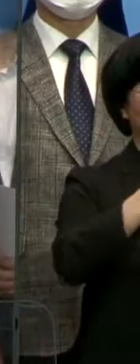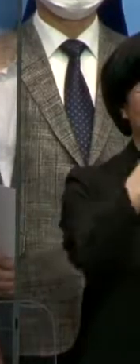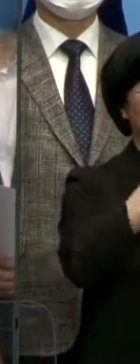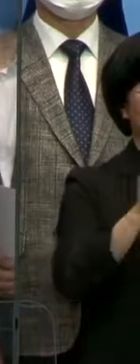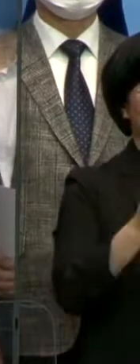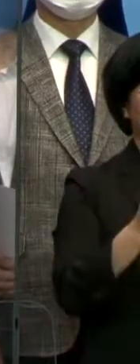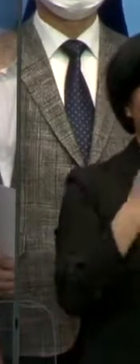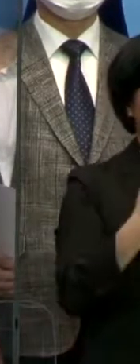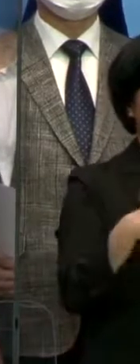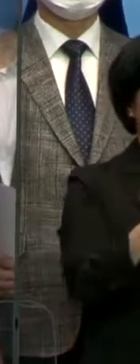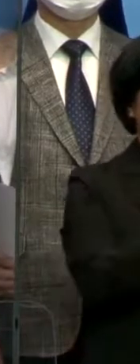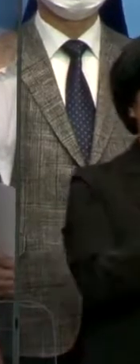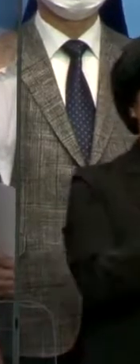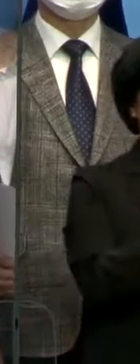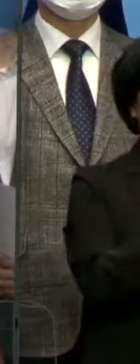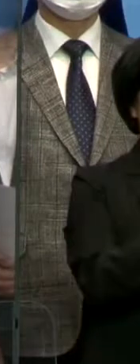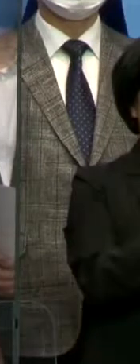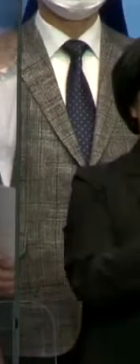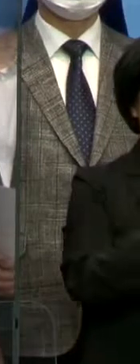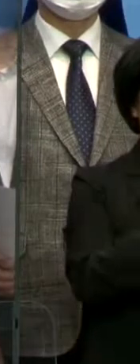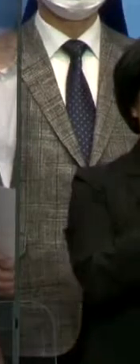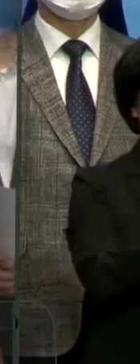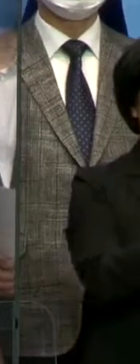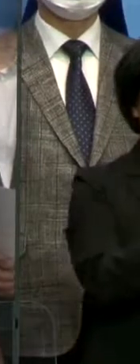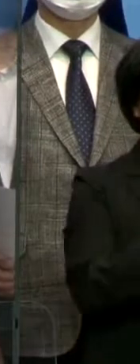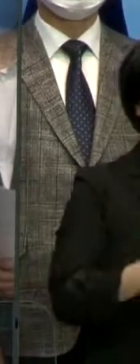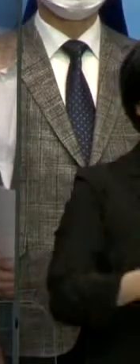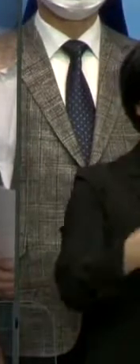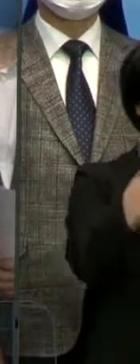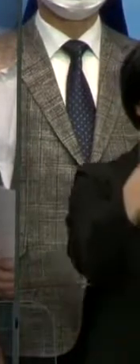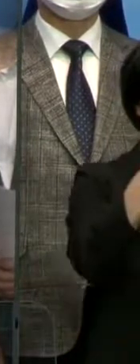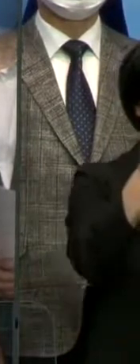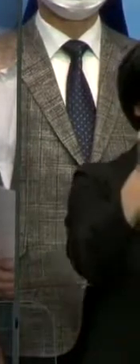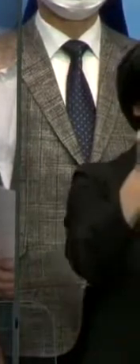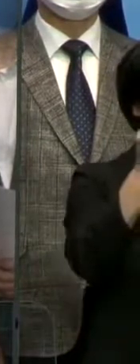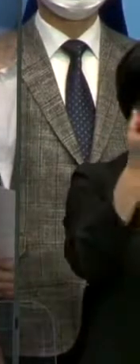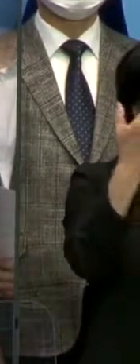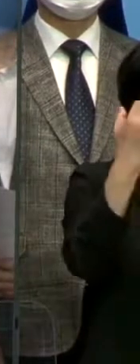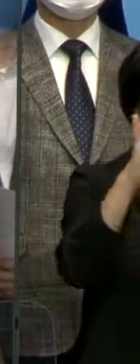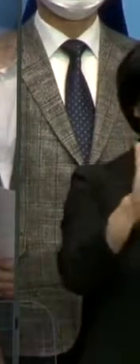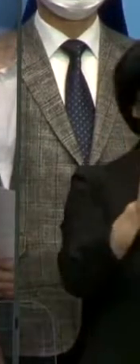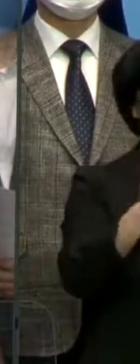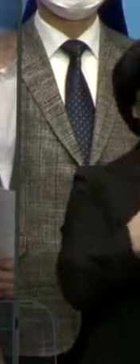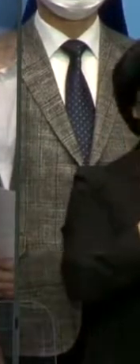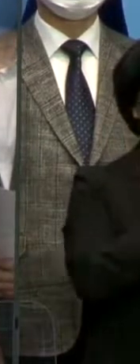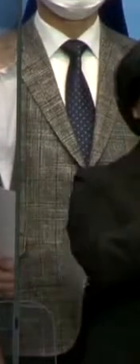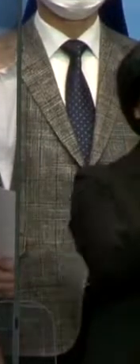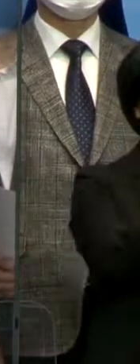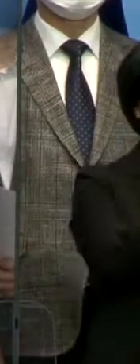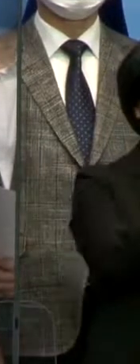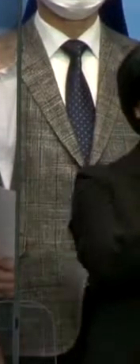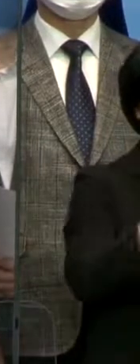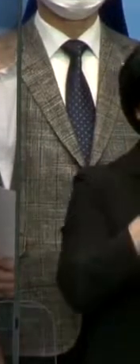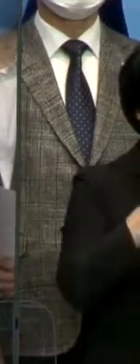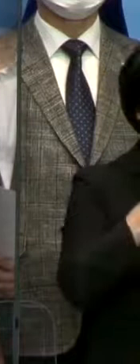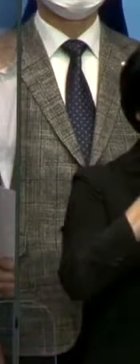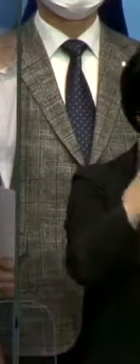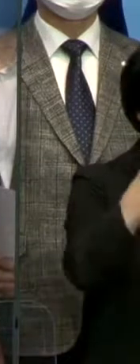환자들의 건강을 보호하기 위한 관련 법들이 조속히 심의돼서 처리될 수 있도록